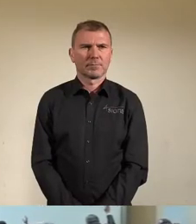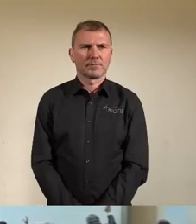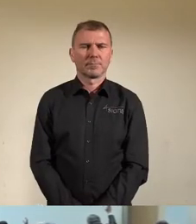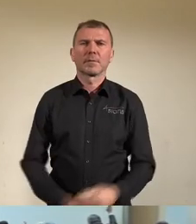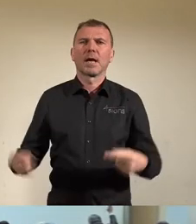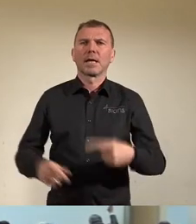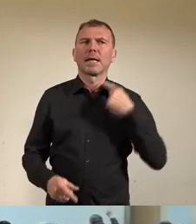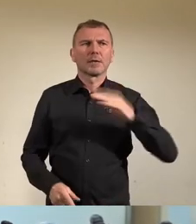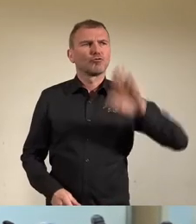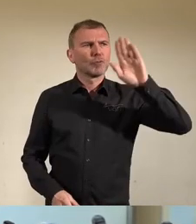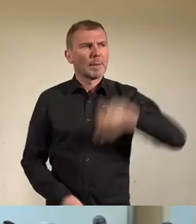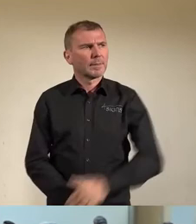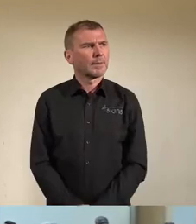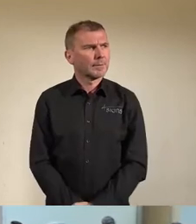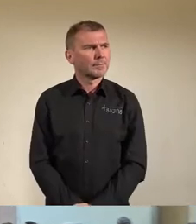Gegenstimmen,